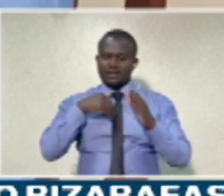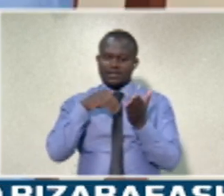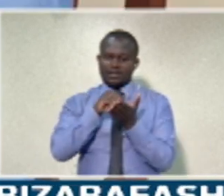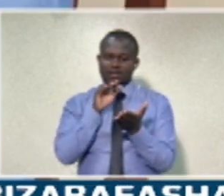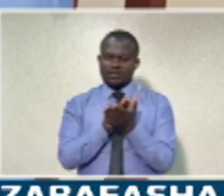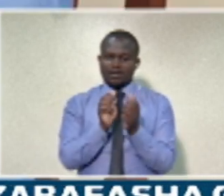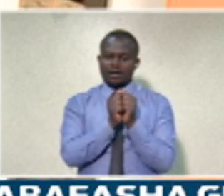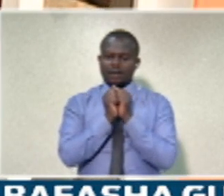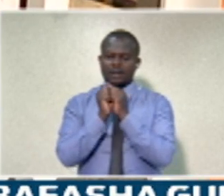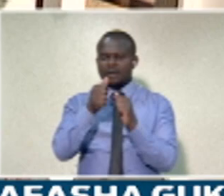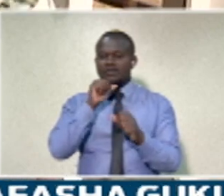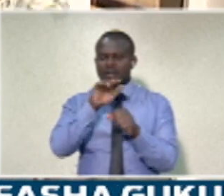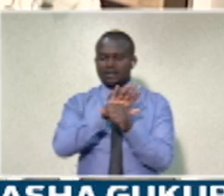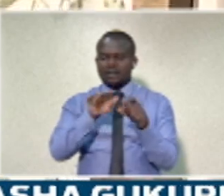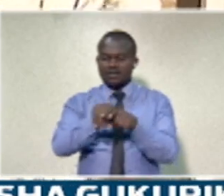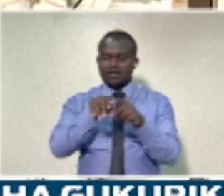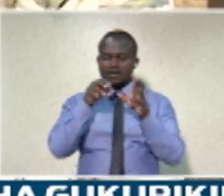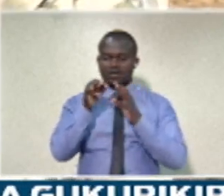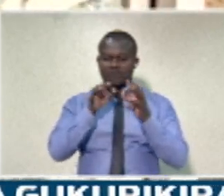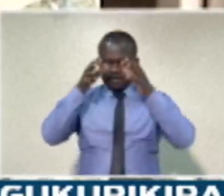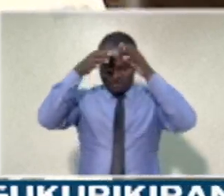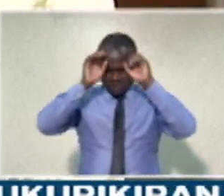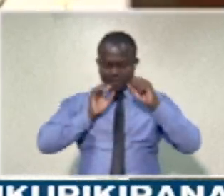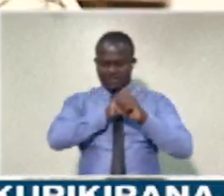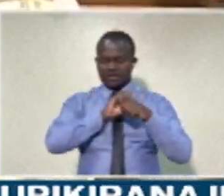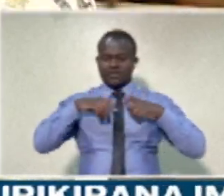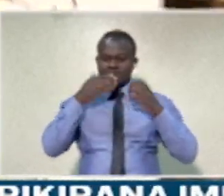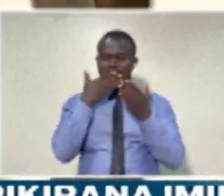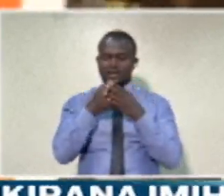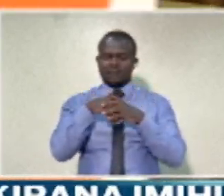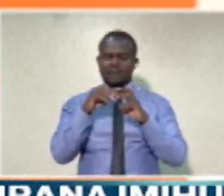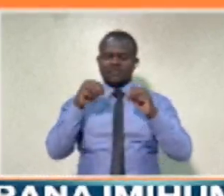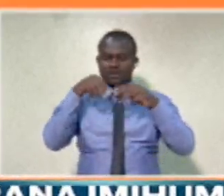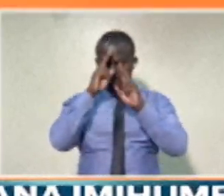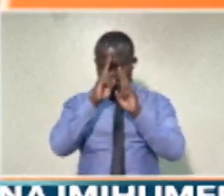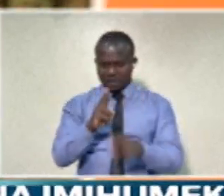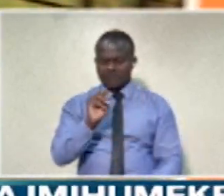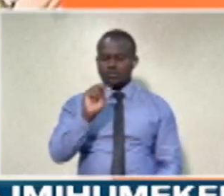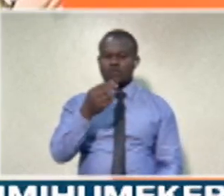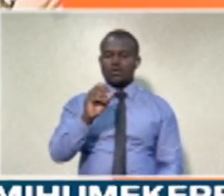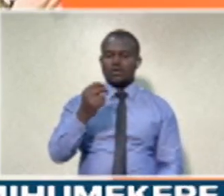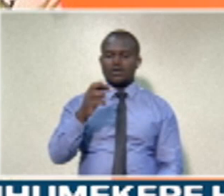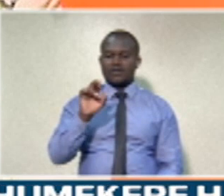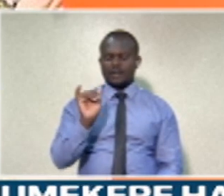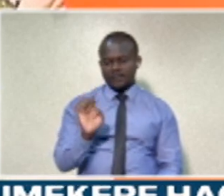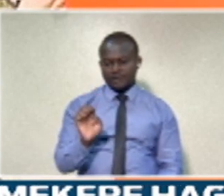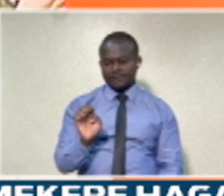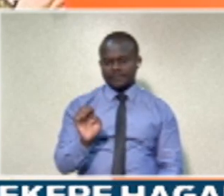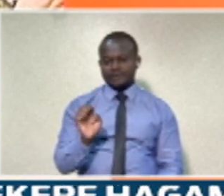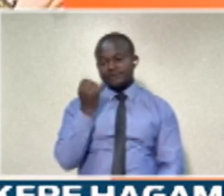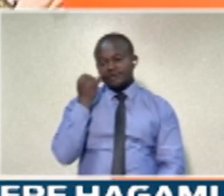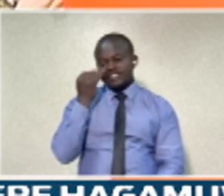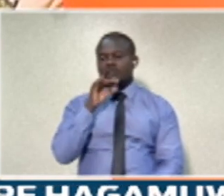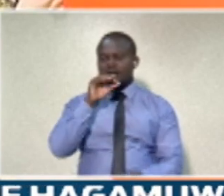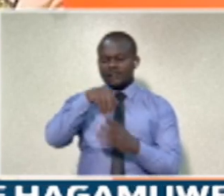dosiye n'abo zituzi nk'uko bisobanurwa na Perezida wa Komisiyo y'Imibereho Myiza mu Nteko Ishinga Amategeko, Honorable Muhongayire Christine. Iyo rero hatarimo